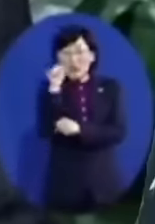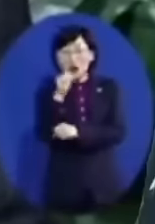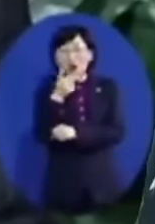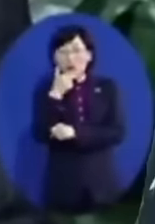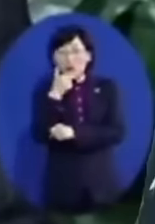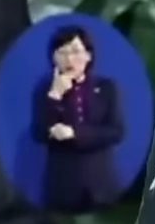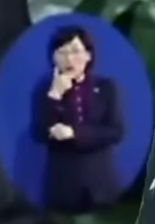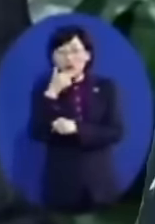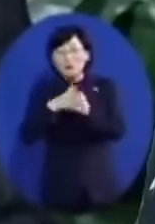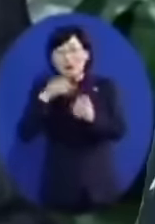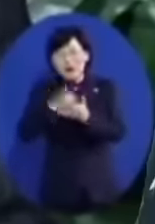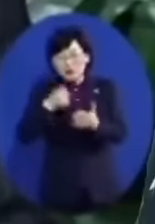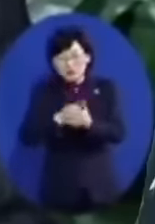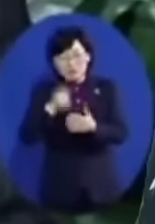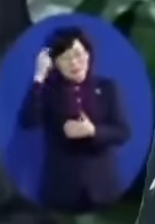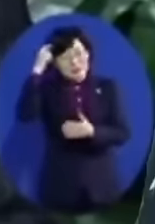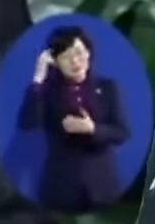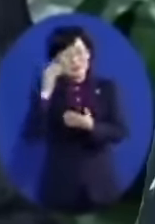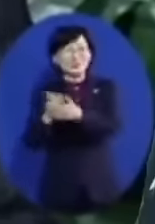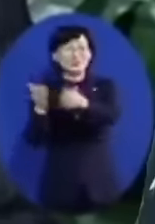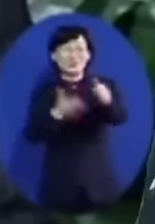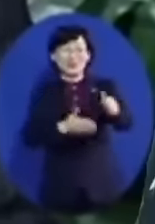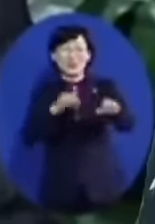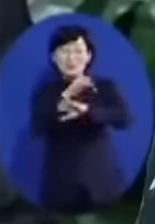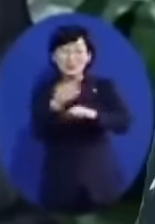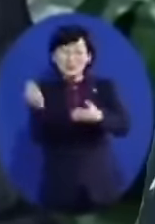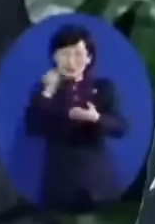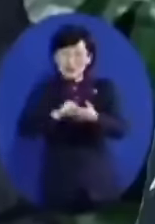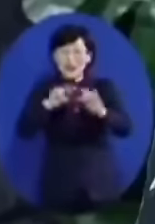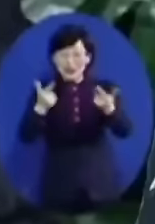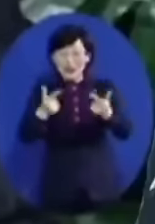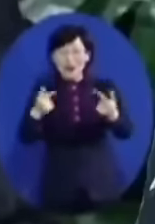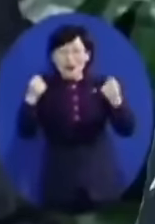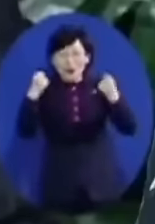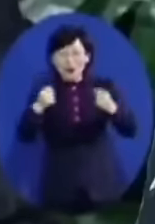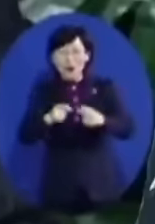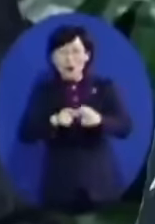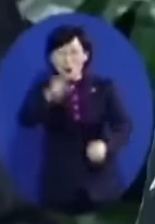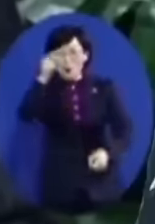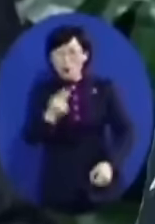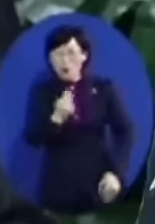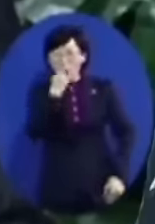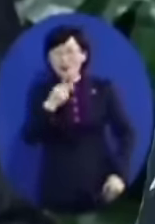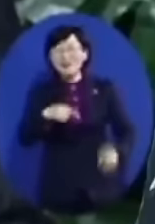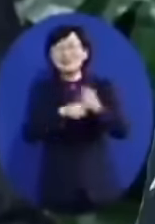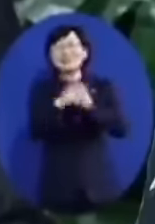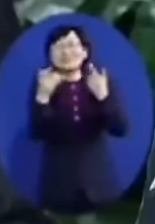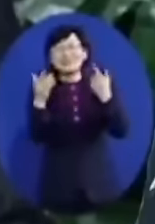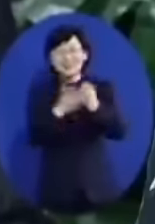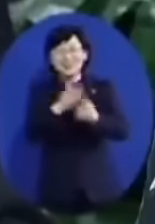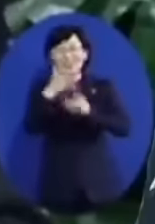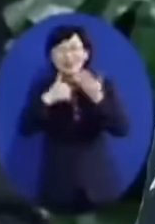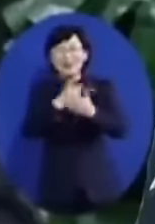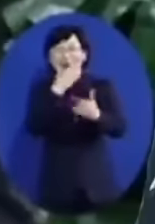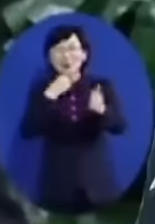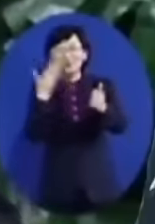간다고 탄식하지 마십시오. 자동차를 못 타는 것은 건강해지라고 오래 살라고 하나님 복을 주신